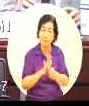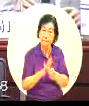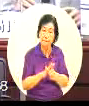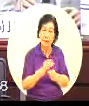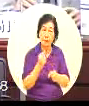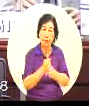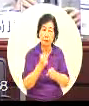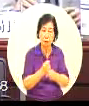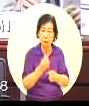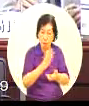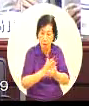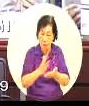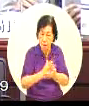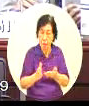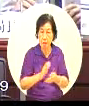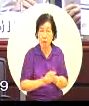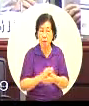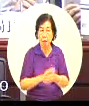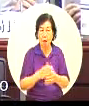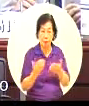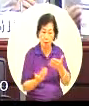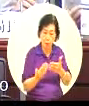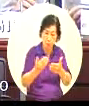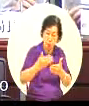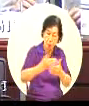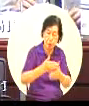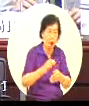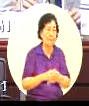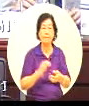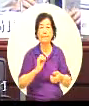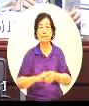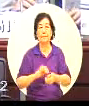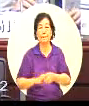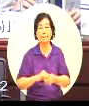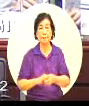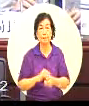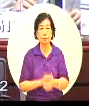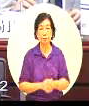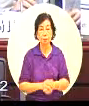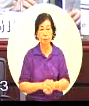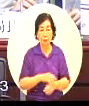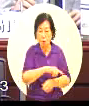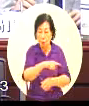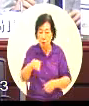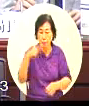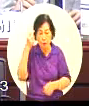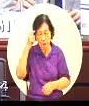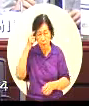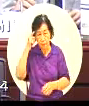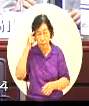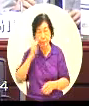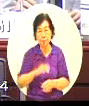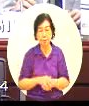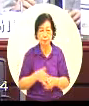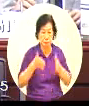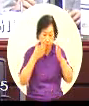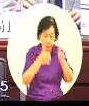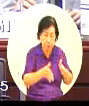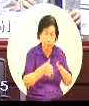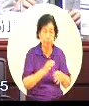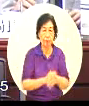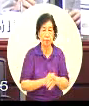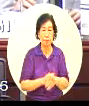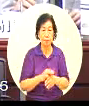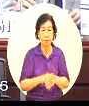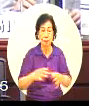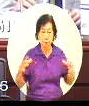不是说为了升格而升格。所以说我是有在思考是不是能够朝着一级机关